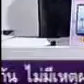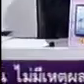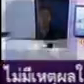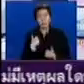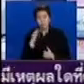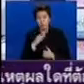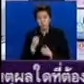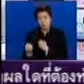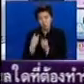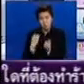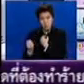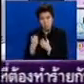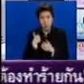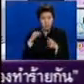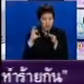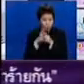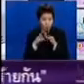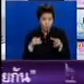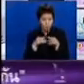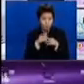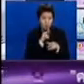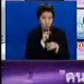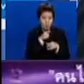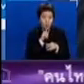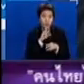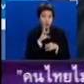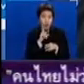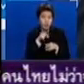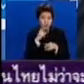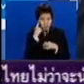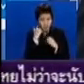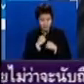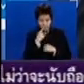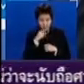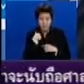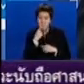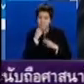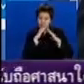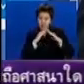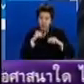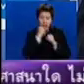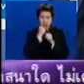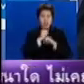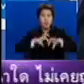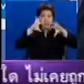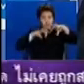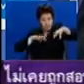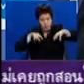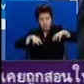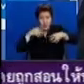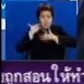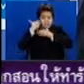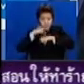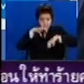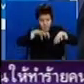ยังคงมีเสียงวิพากษ์วิจารณ์ในการเคลื่อนไหวของกลุ่มนปช.นะครับที่เมื่อวานนี้มีการเทเลือดที่ทำเนียบรัฐบาลที่ทำการพรรคประชาธิปั